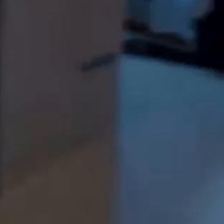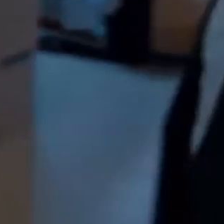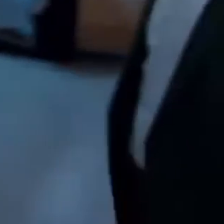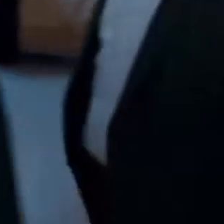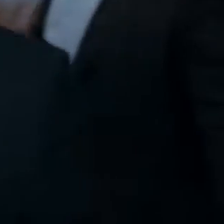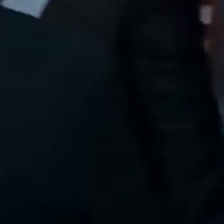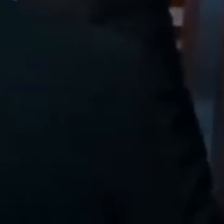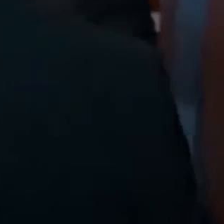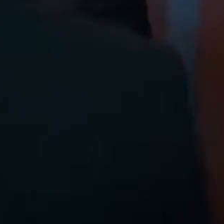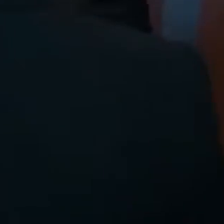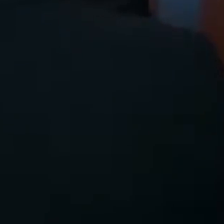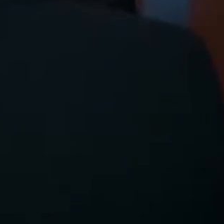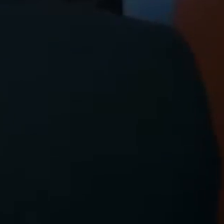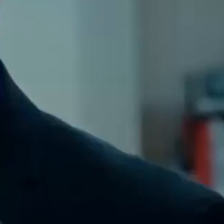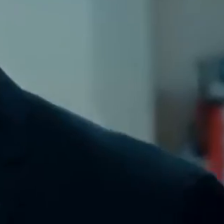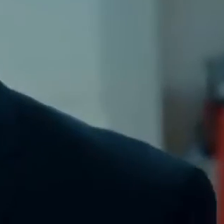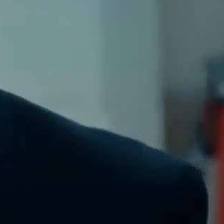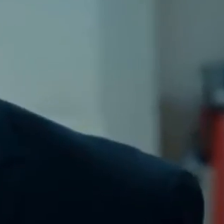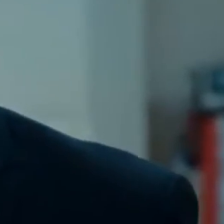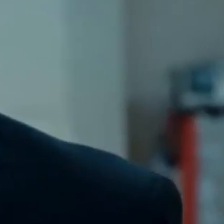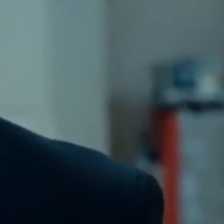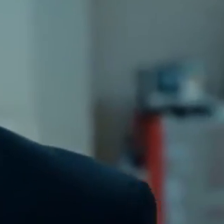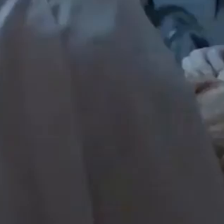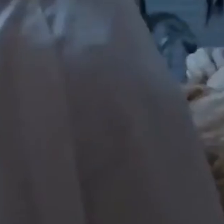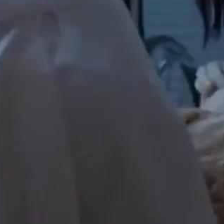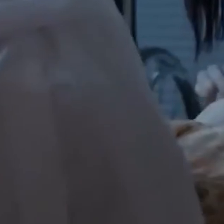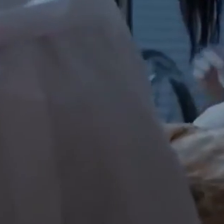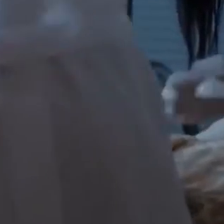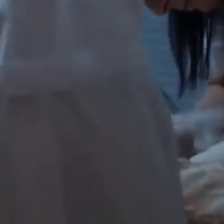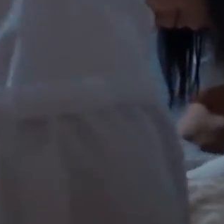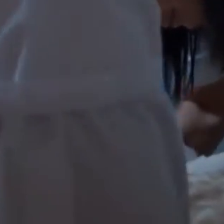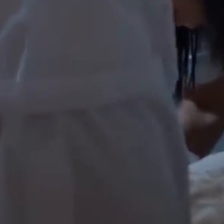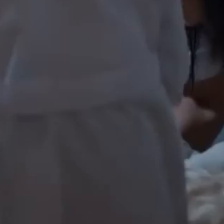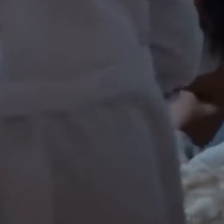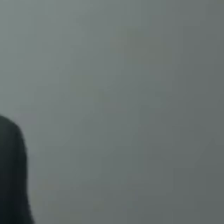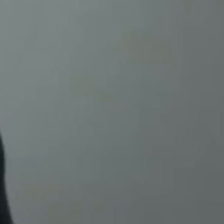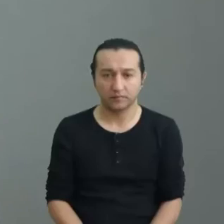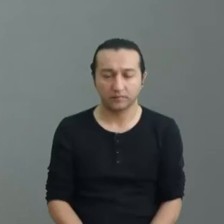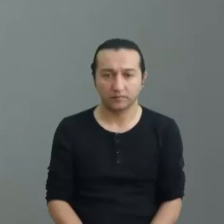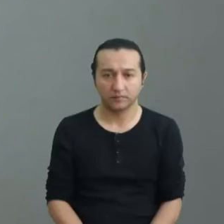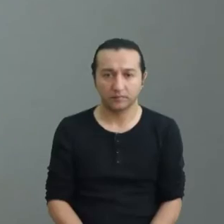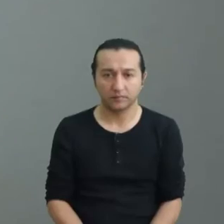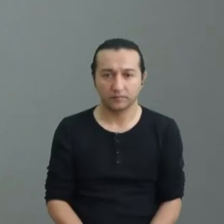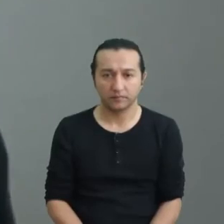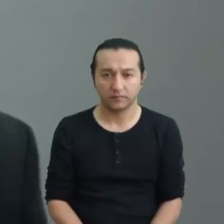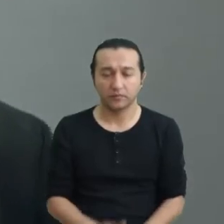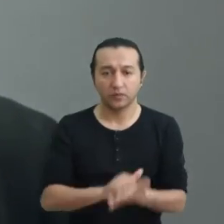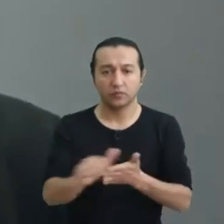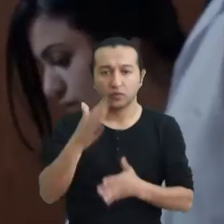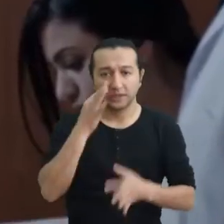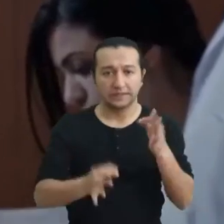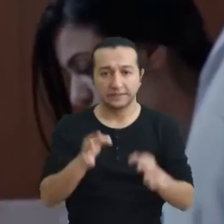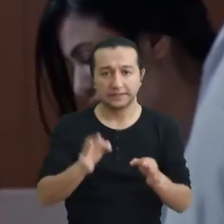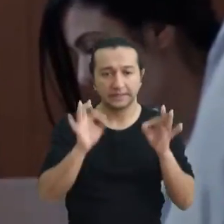kenara çekilip yol verdi. Açık kapının önünde durdular. Polat merakla içeriye bakıyor. İki kişi Safiye'ye doğru eğilmiş bir şeyler